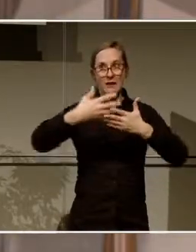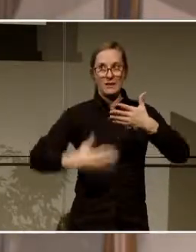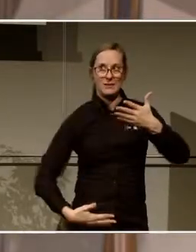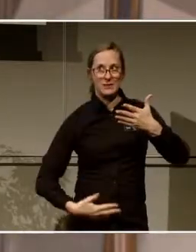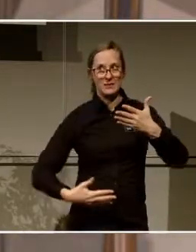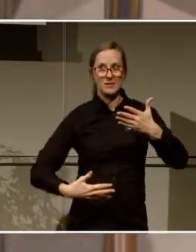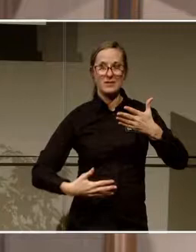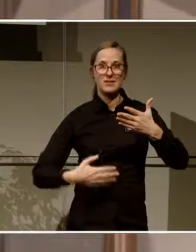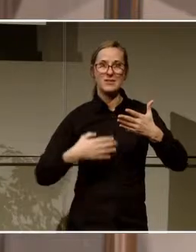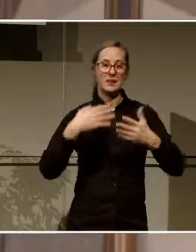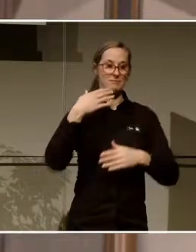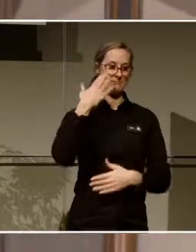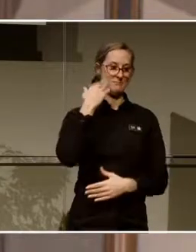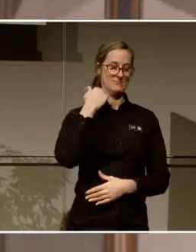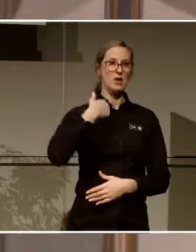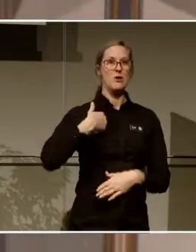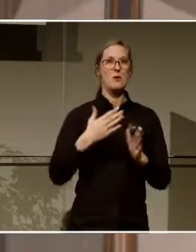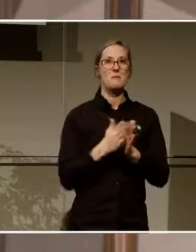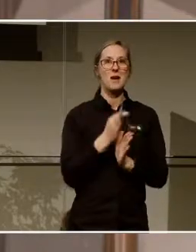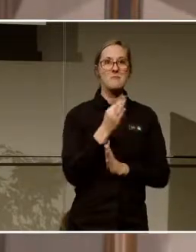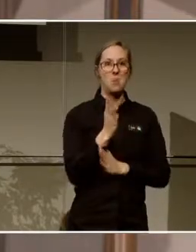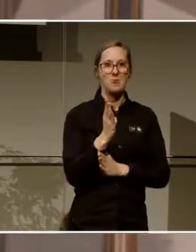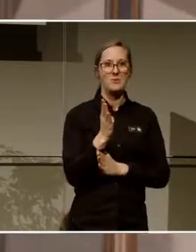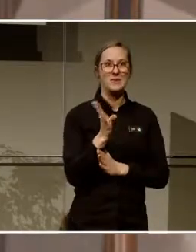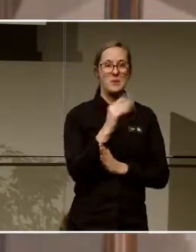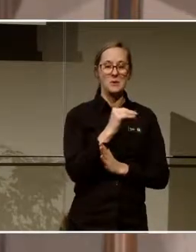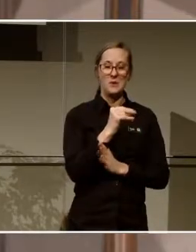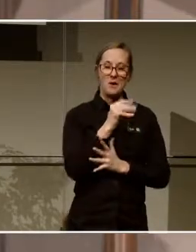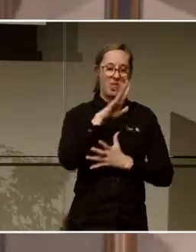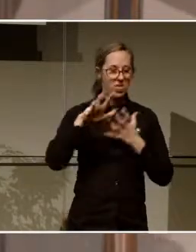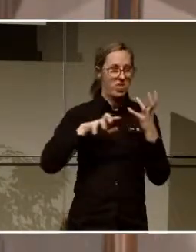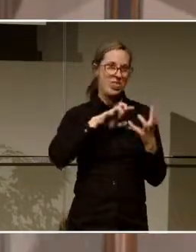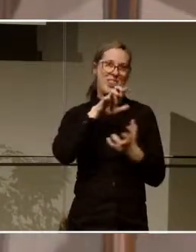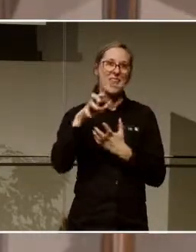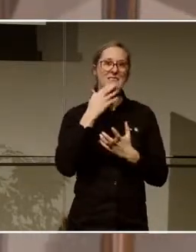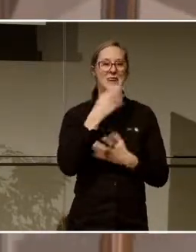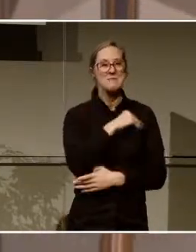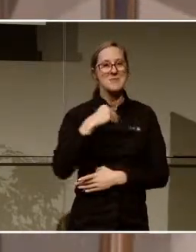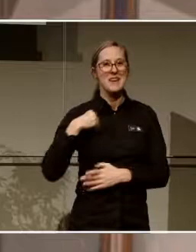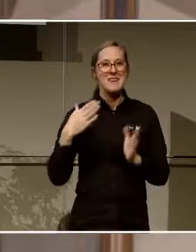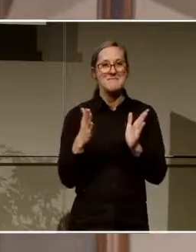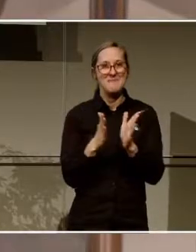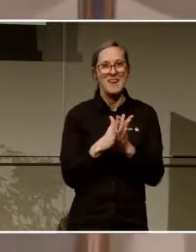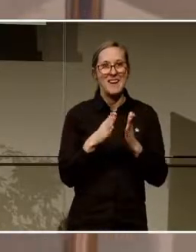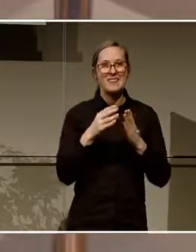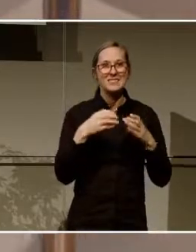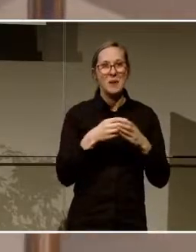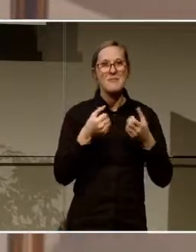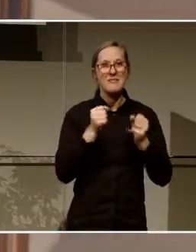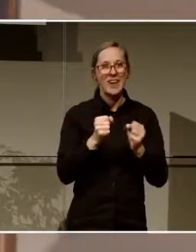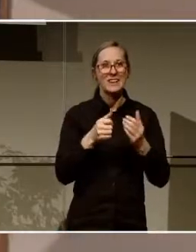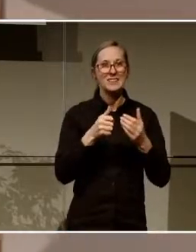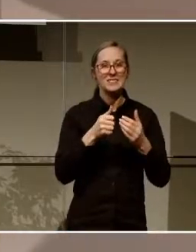jag var med i en podd här om sistens och bluddrade till de här myndigheterna som är med i samverkansledningen. Nu vill jag få det rätt